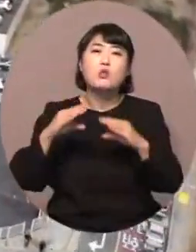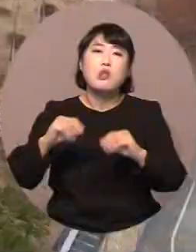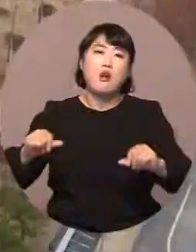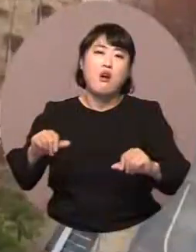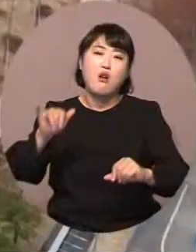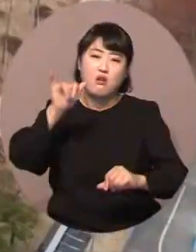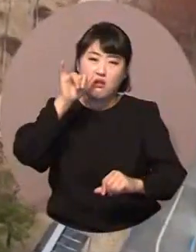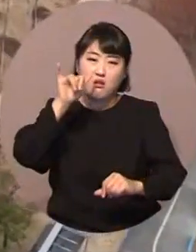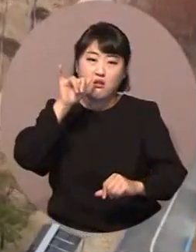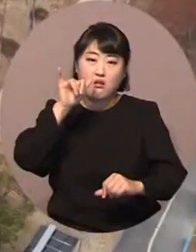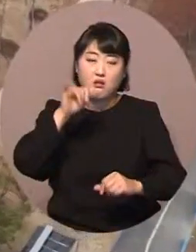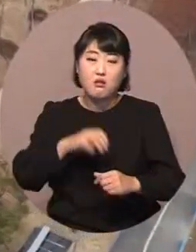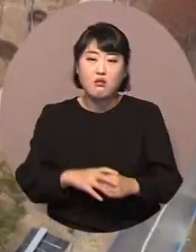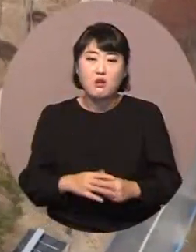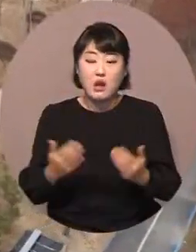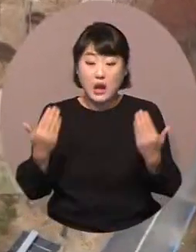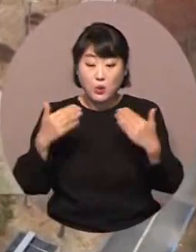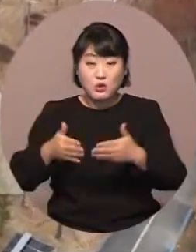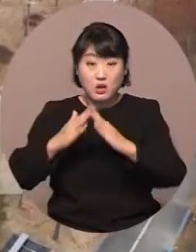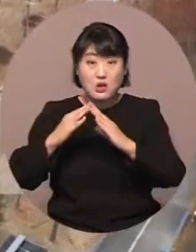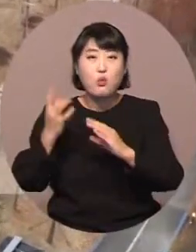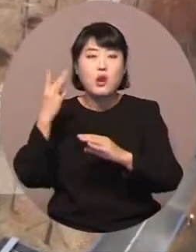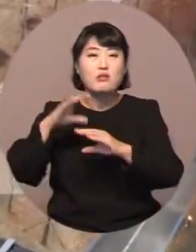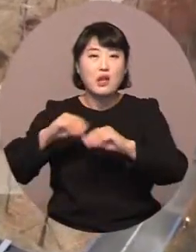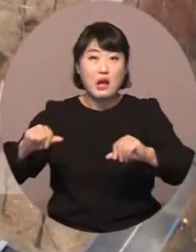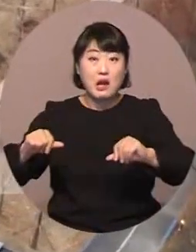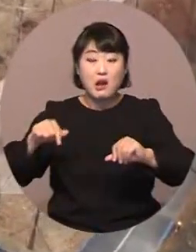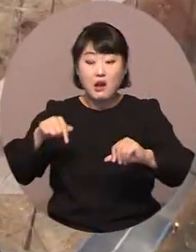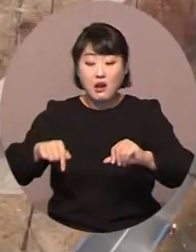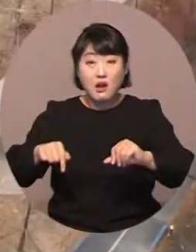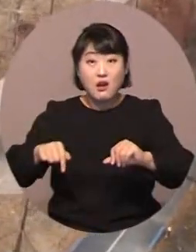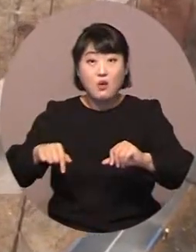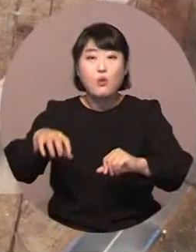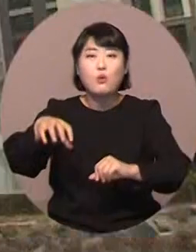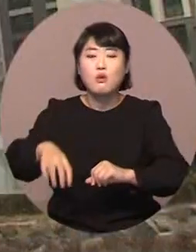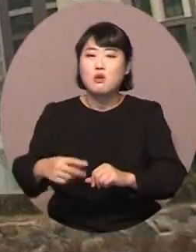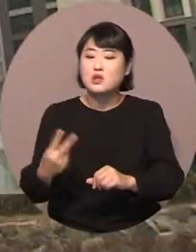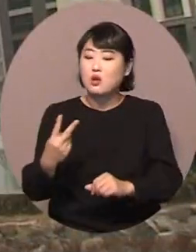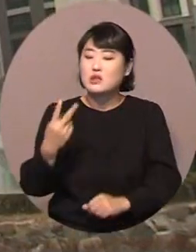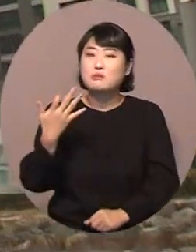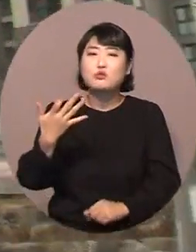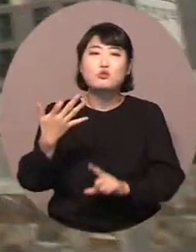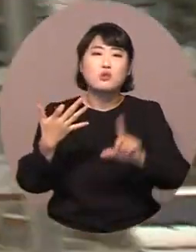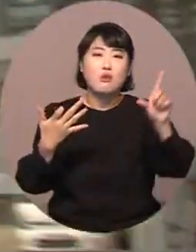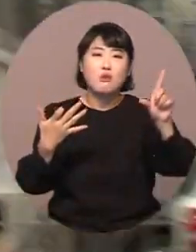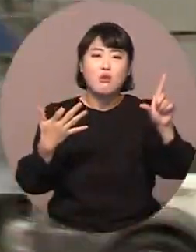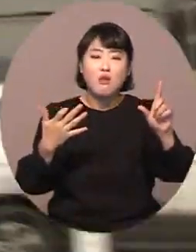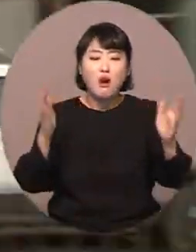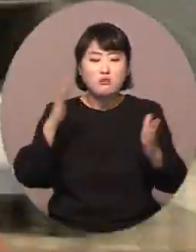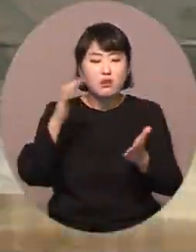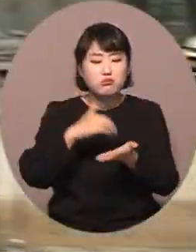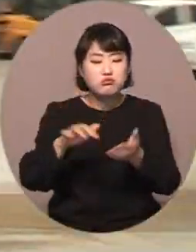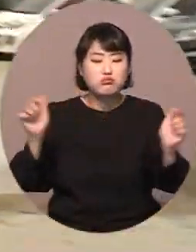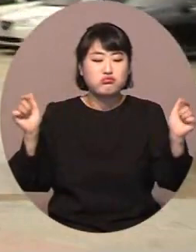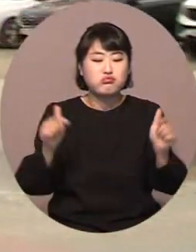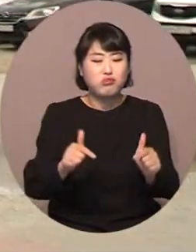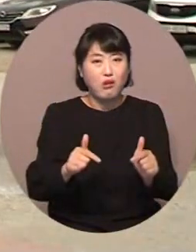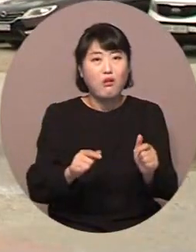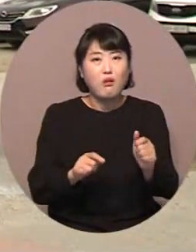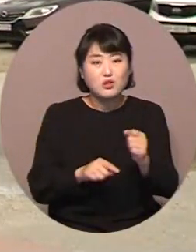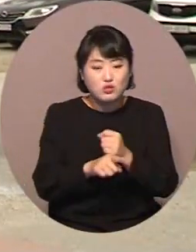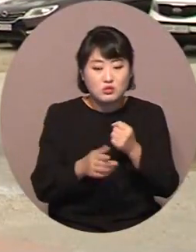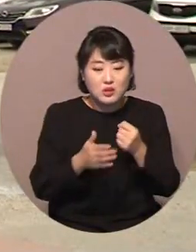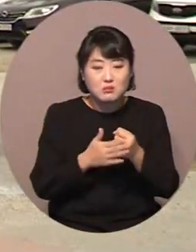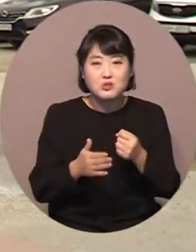점입니다. 시교육청은 학교 설립 용지였던 친수초 예정 부지를 지난 2019년 학령 인구 감소 등을 이유로